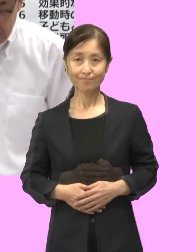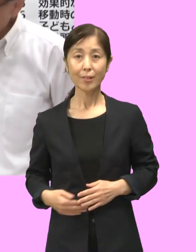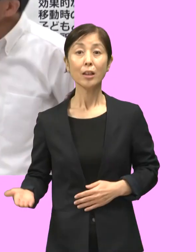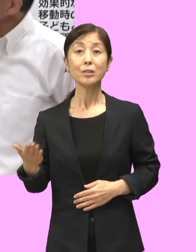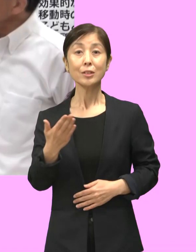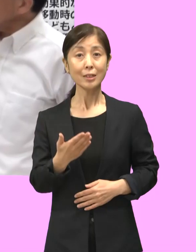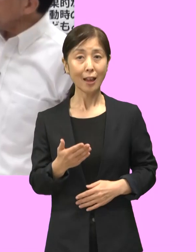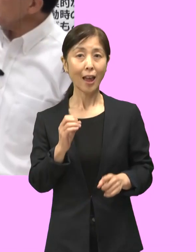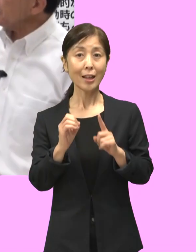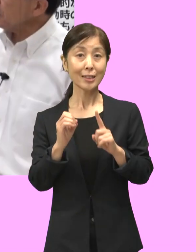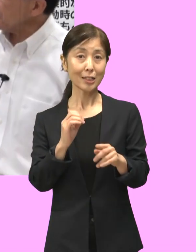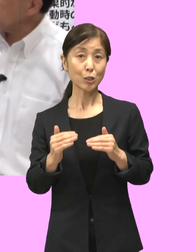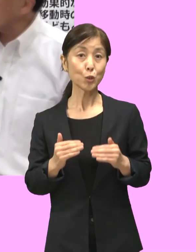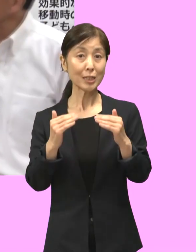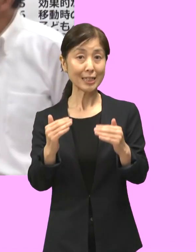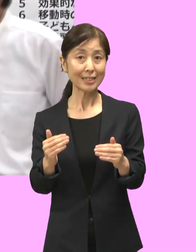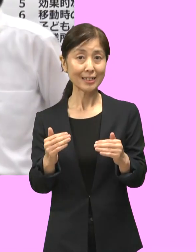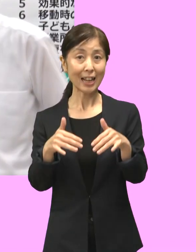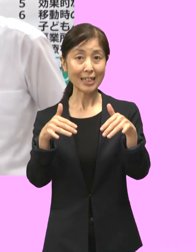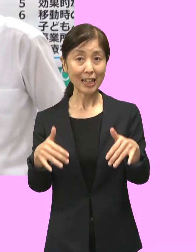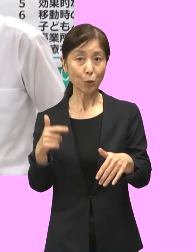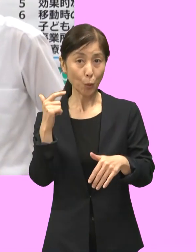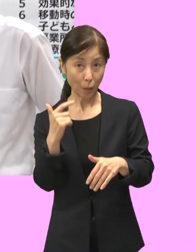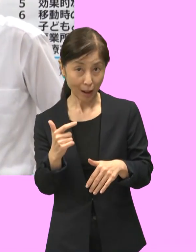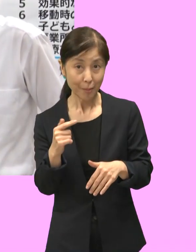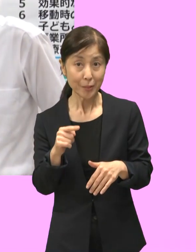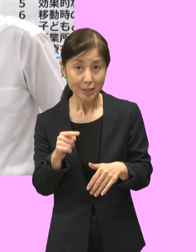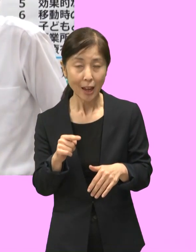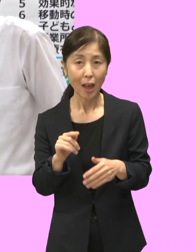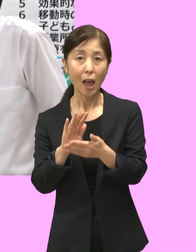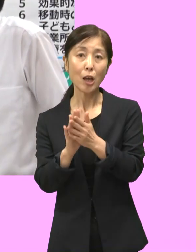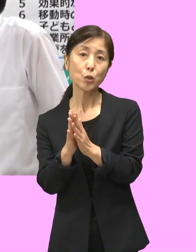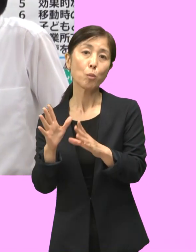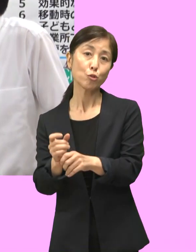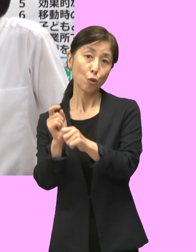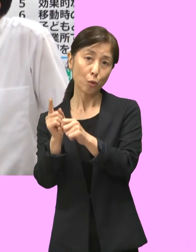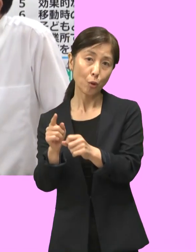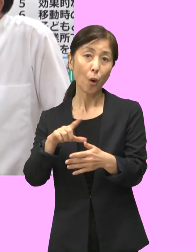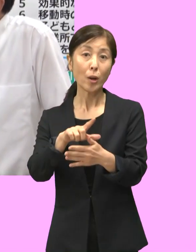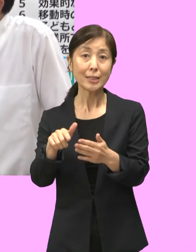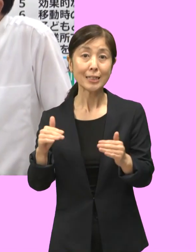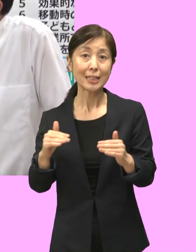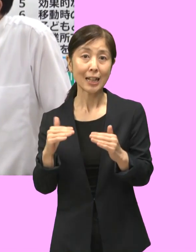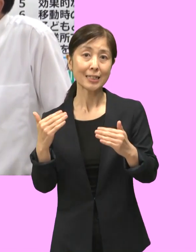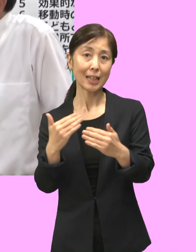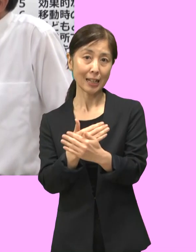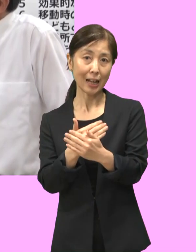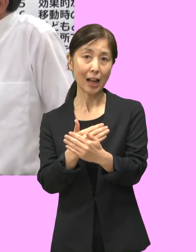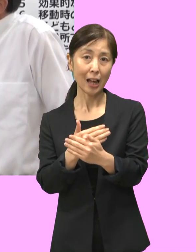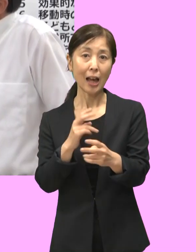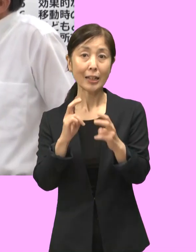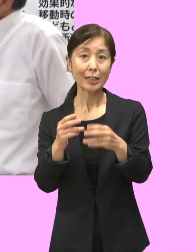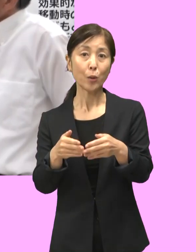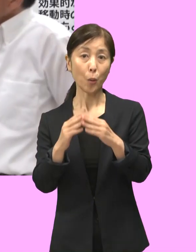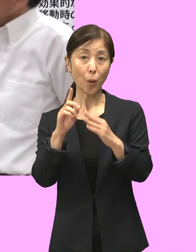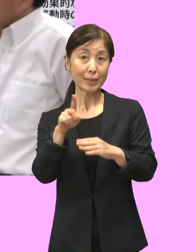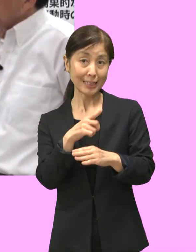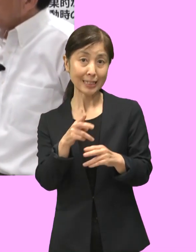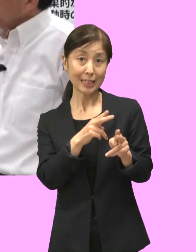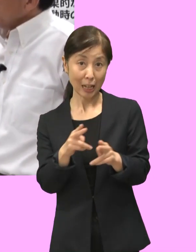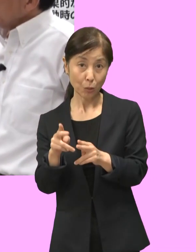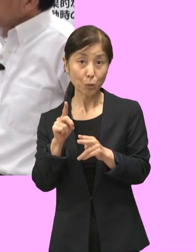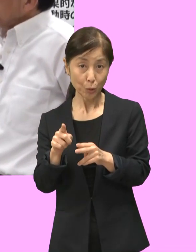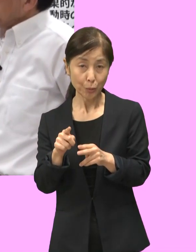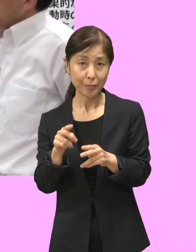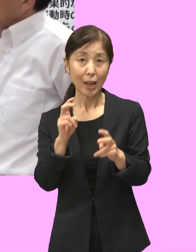それから、続いてデジタル推進体制の強化として、総務省の地域活性化企業人制